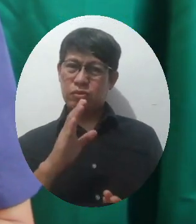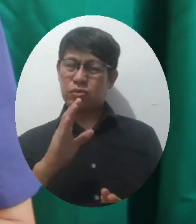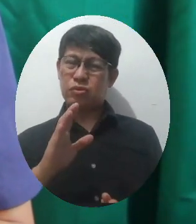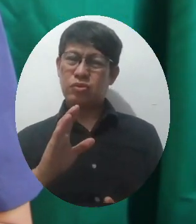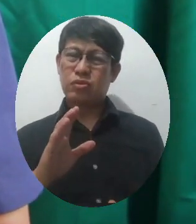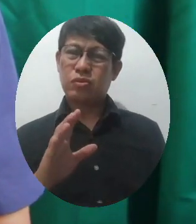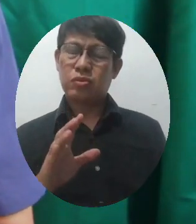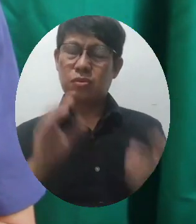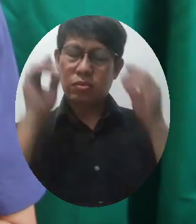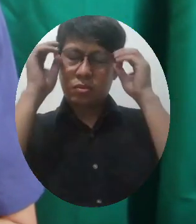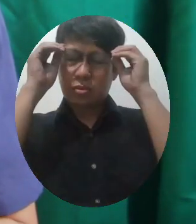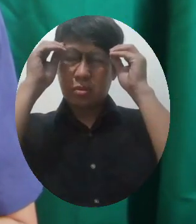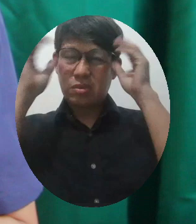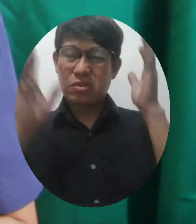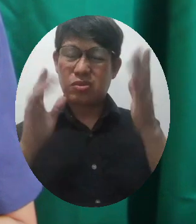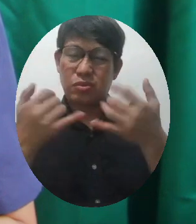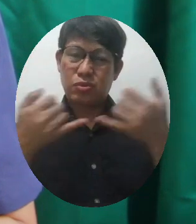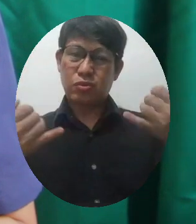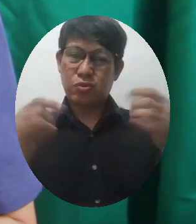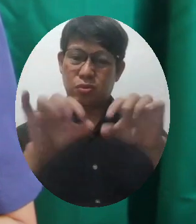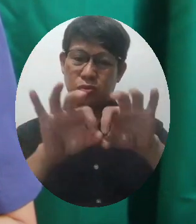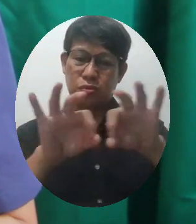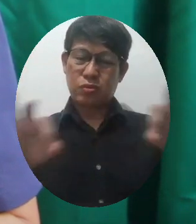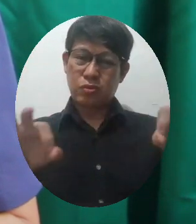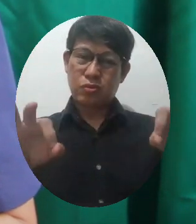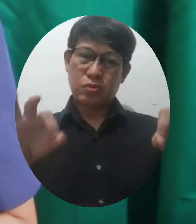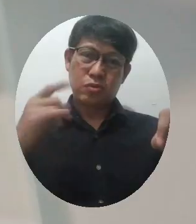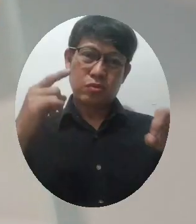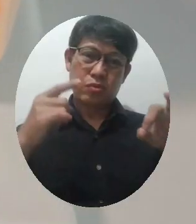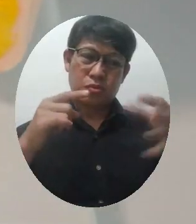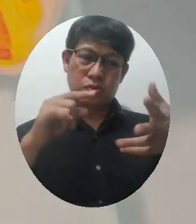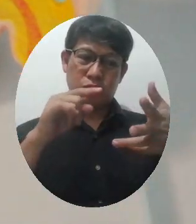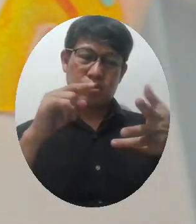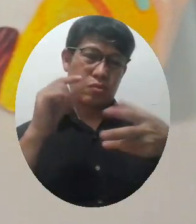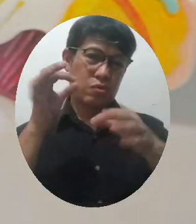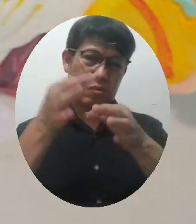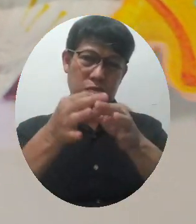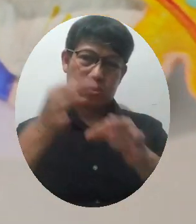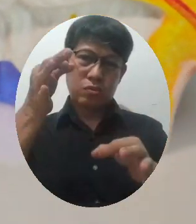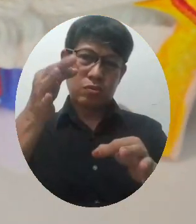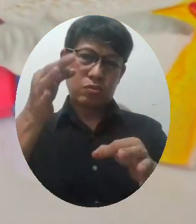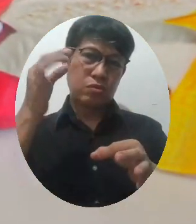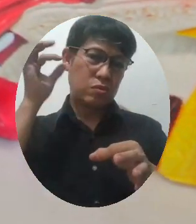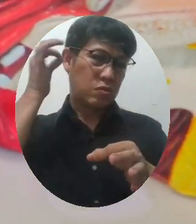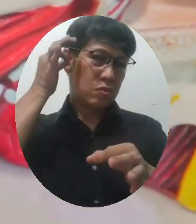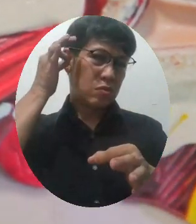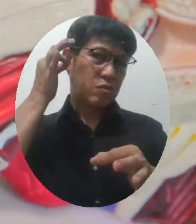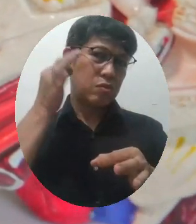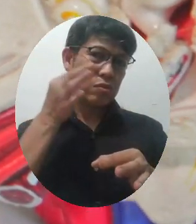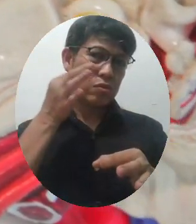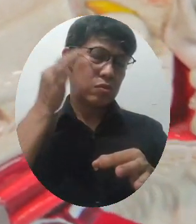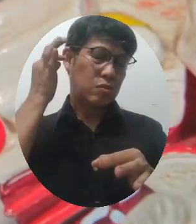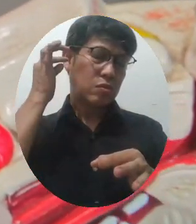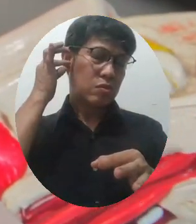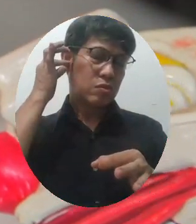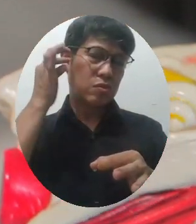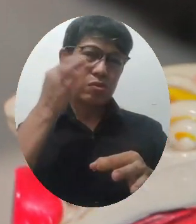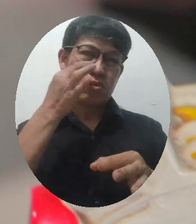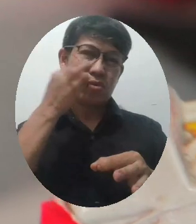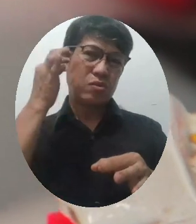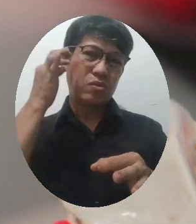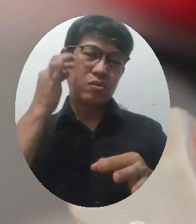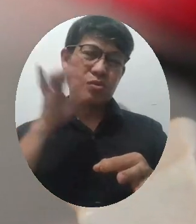dysfunction. Ang eustachian tube kasi natin is itong tubo na to na nagko-connect sa middle ear at saka sa ilong po natin. Ngayon,